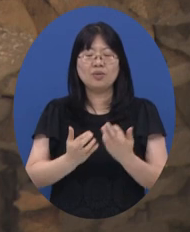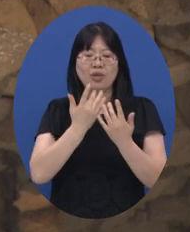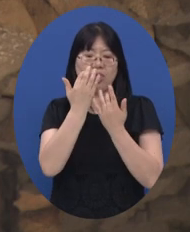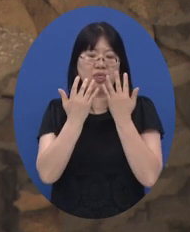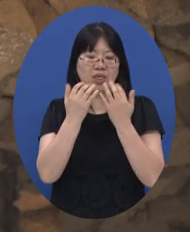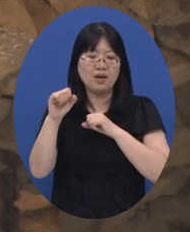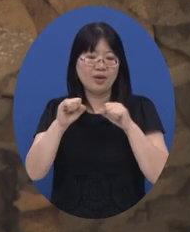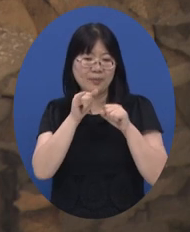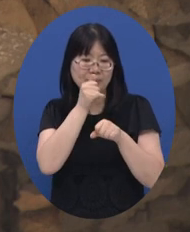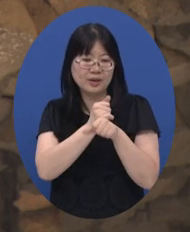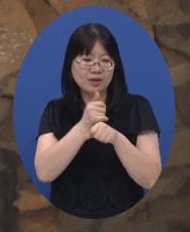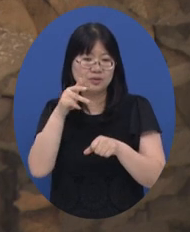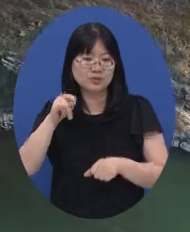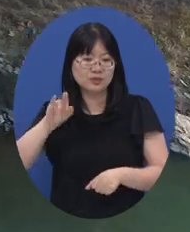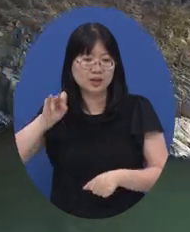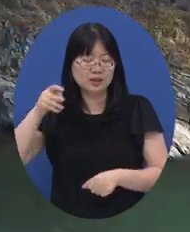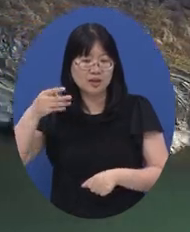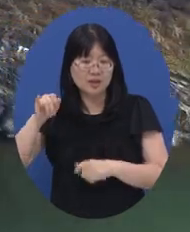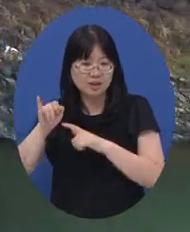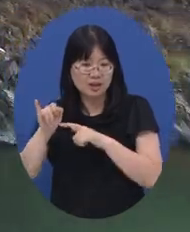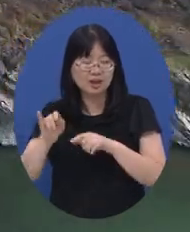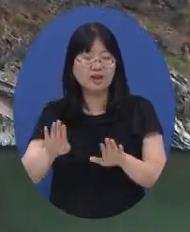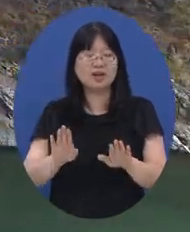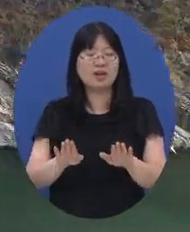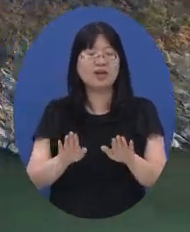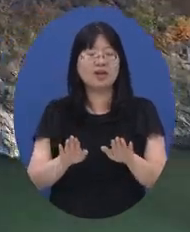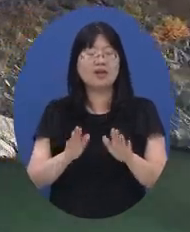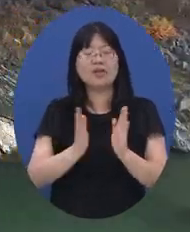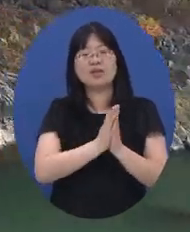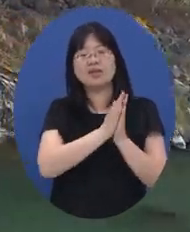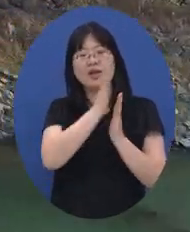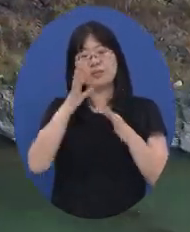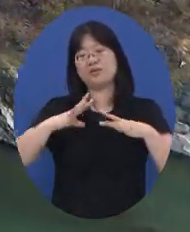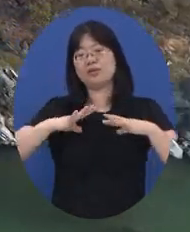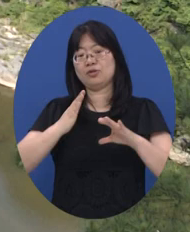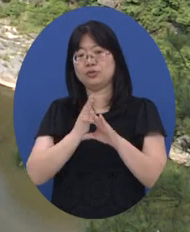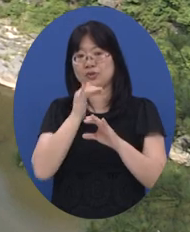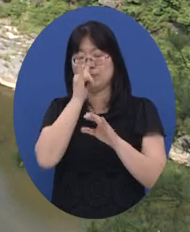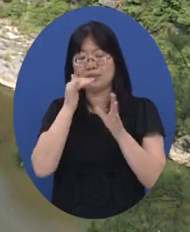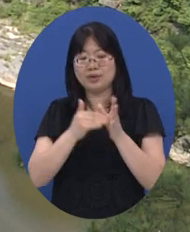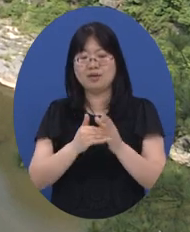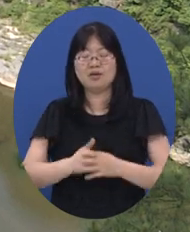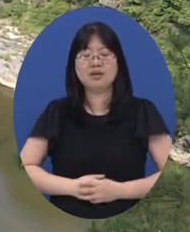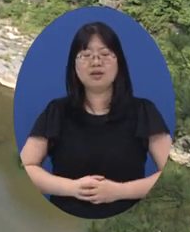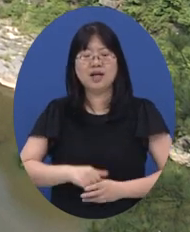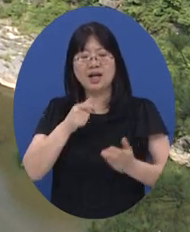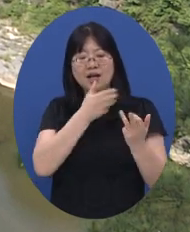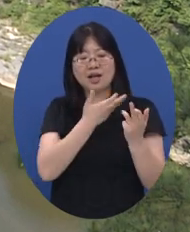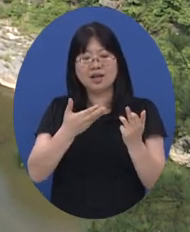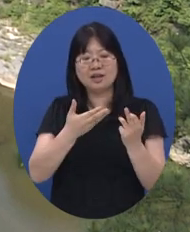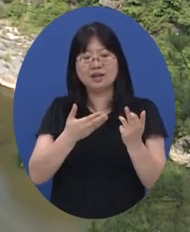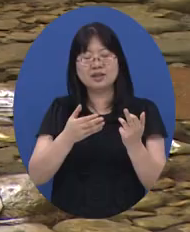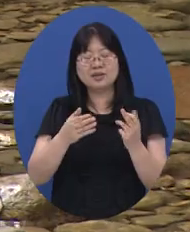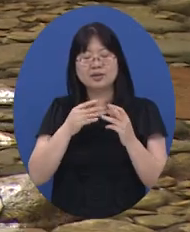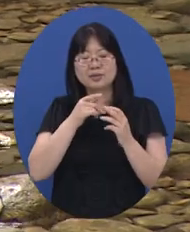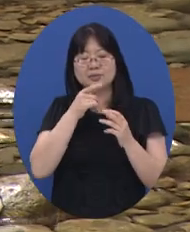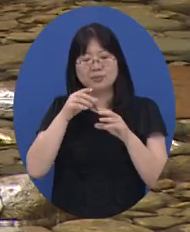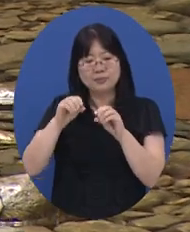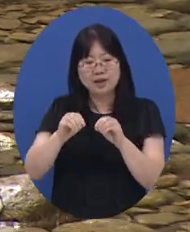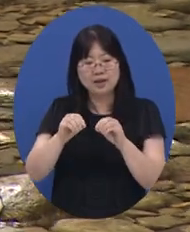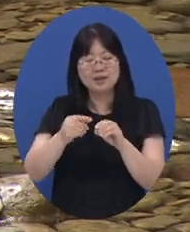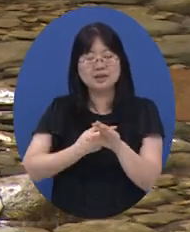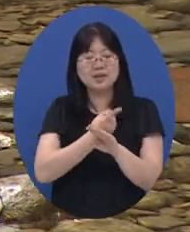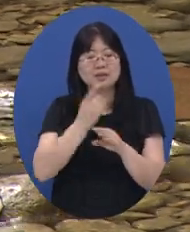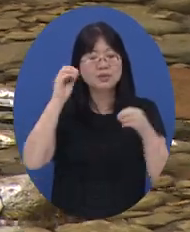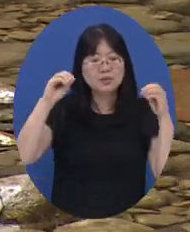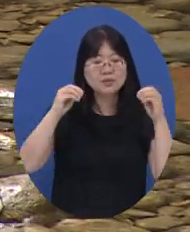만들어진 주상절리와 백예용암, 101층이 수려함을 뽐냅니다. 강 주변의 습지 역시 야생동물이